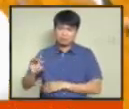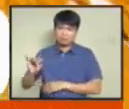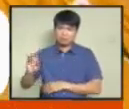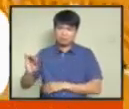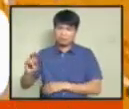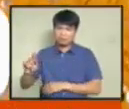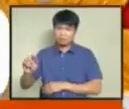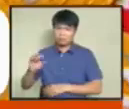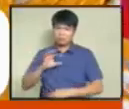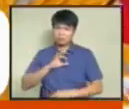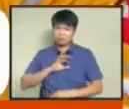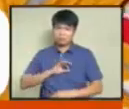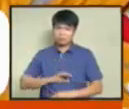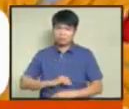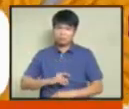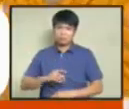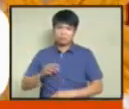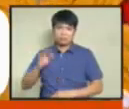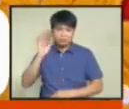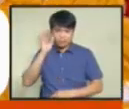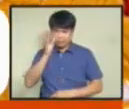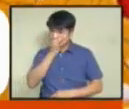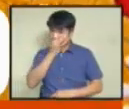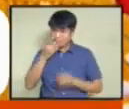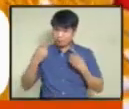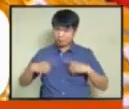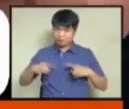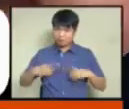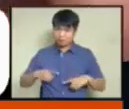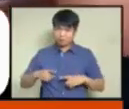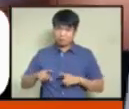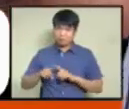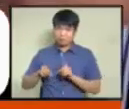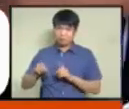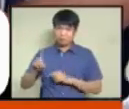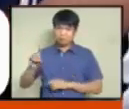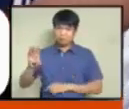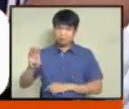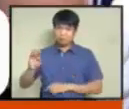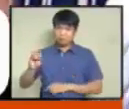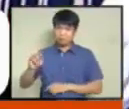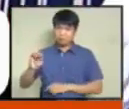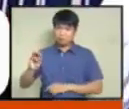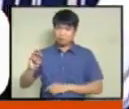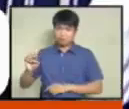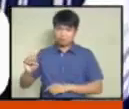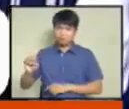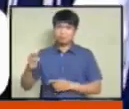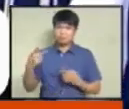dress, peasant dress, floral dress like that. But for the bottoms kasi we still have